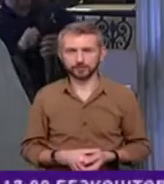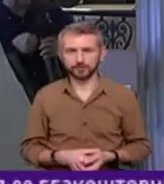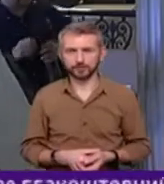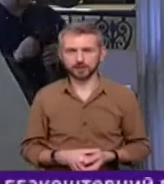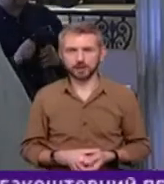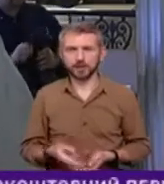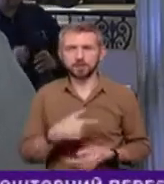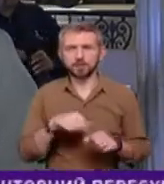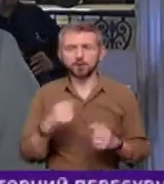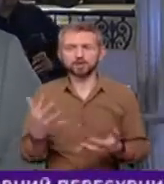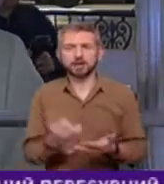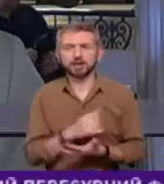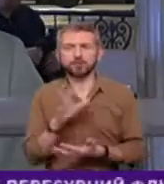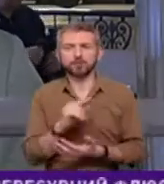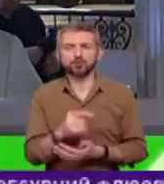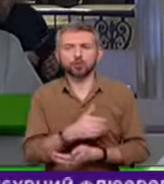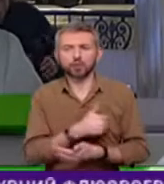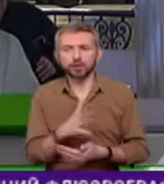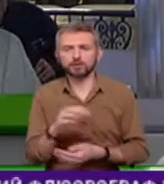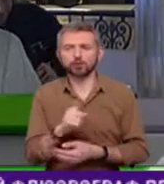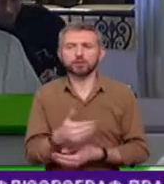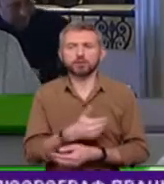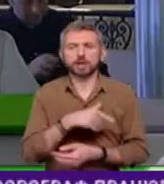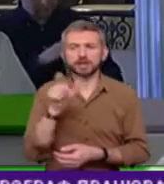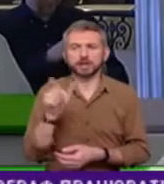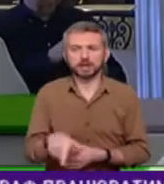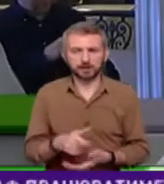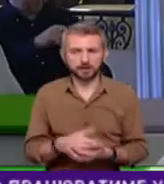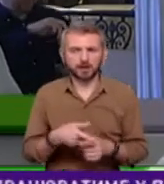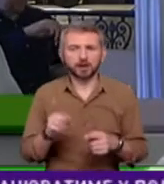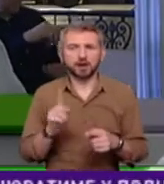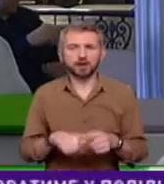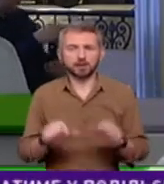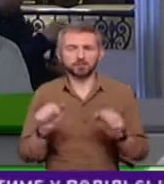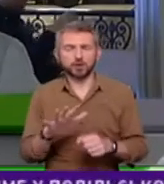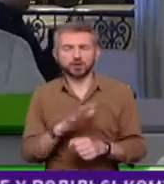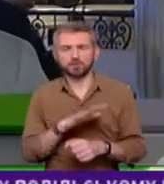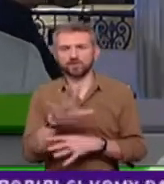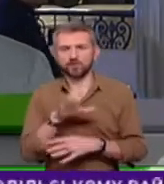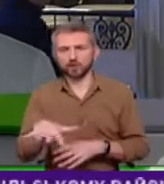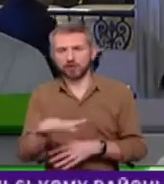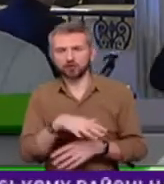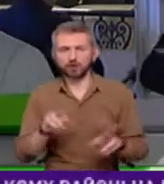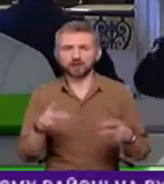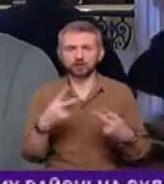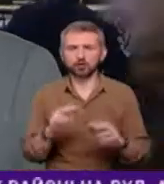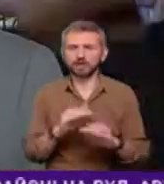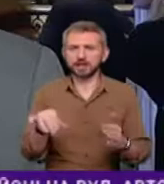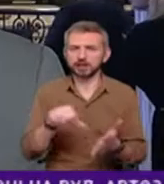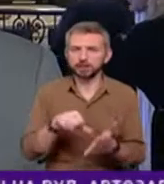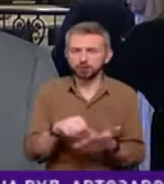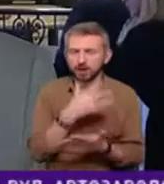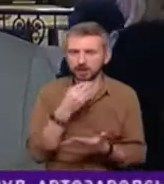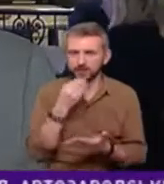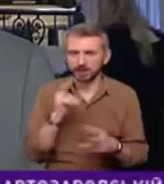Ми можемо знайти все, що угодно, все, що бажає клієнт. Это может быть фотозона, это танцоры, детки выступали,